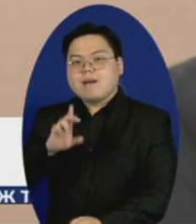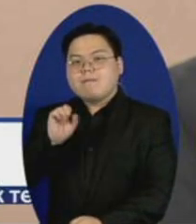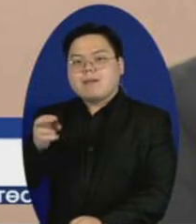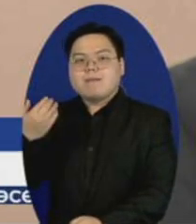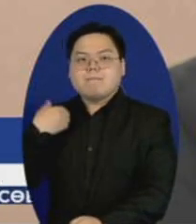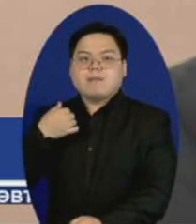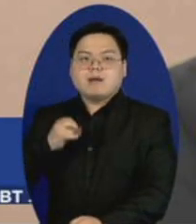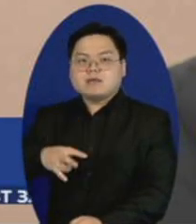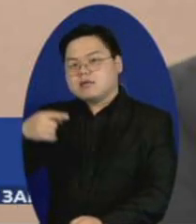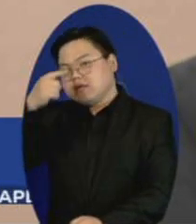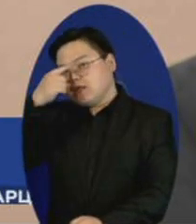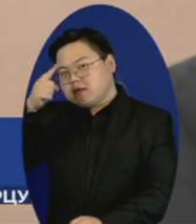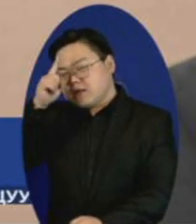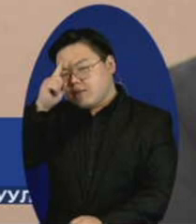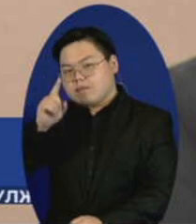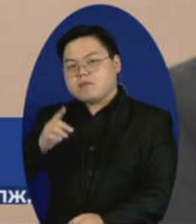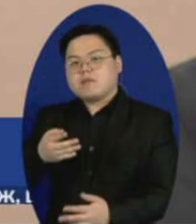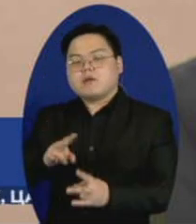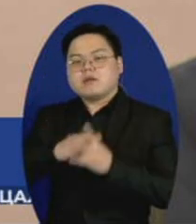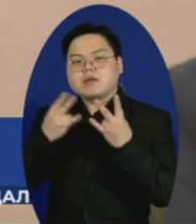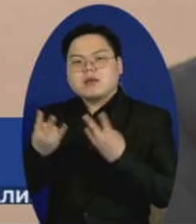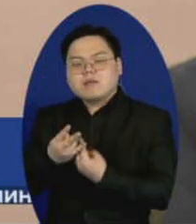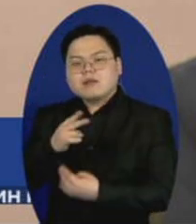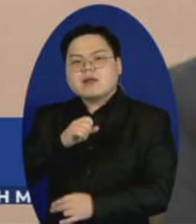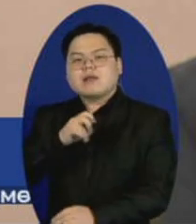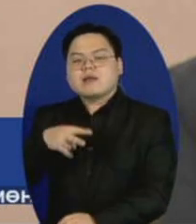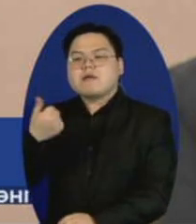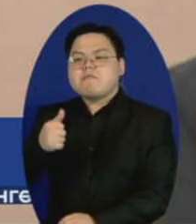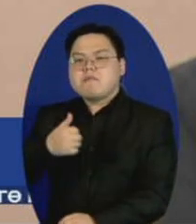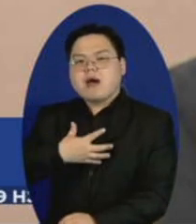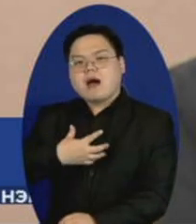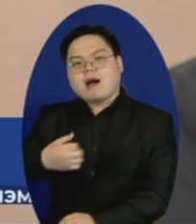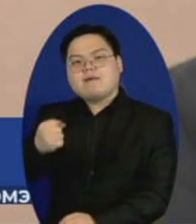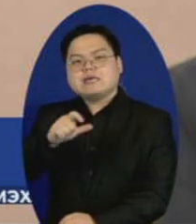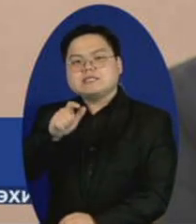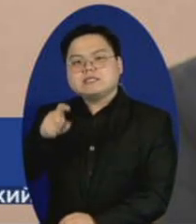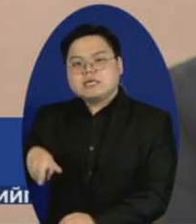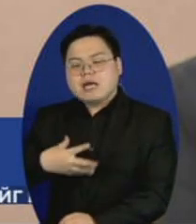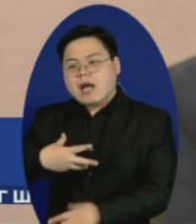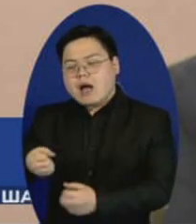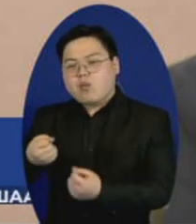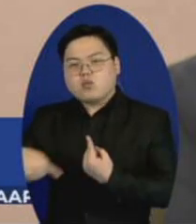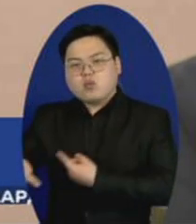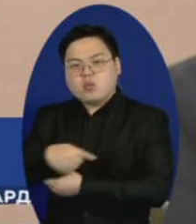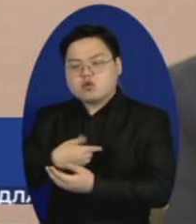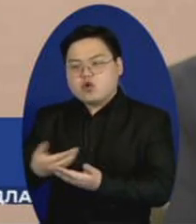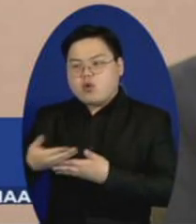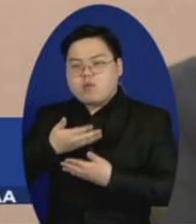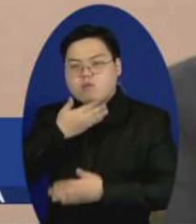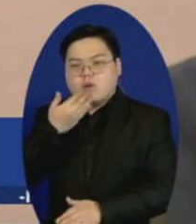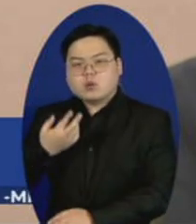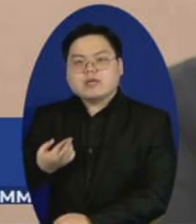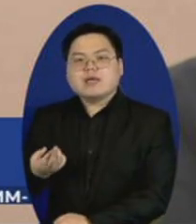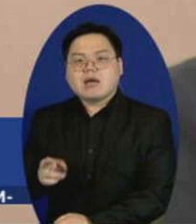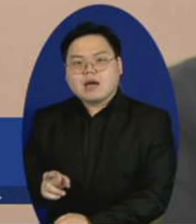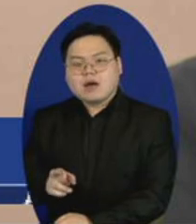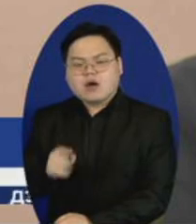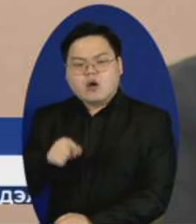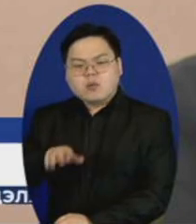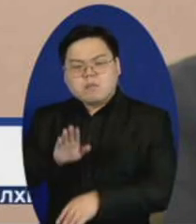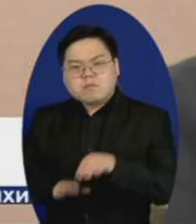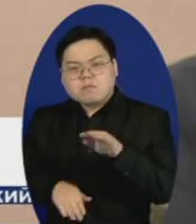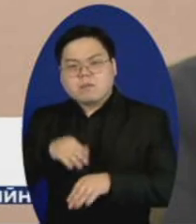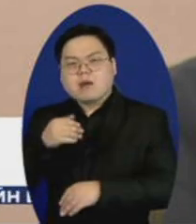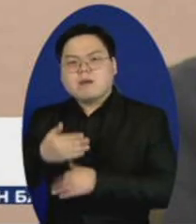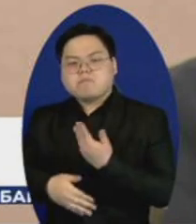даатгалын сангийн хөрөнгийг хин гэдэг хүн зээлж аваад яагаад өгөхгүй байгаа? Мөн одоо ямар шатантай явж байгааг гэдгийг олон